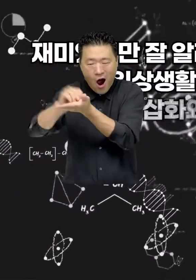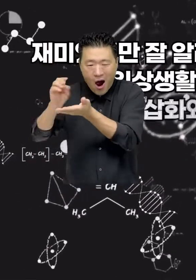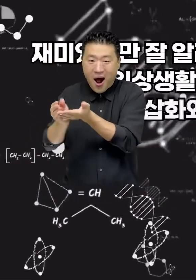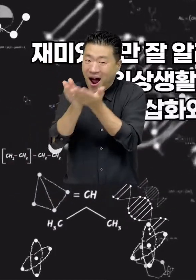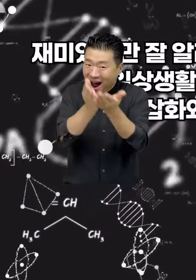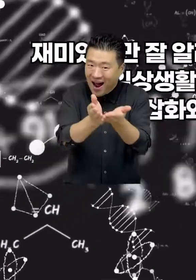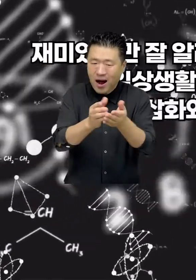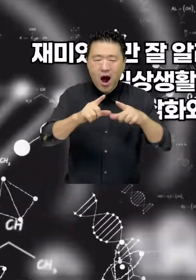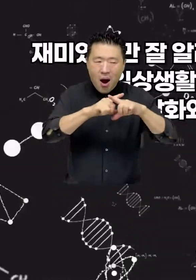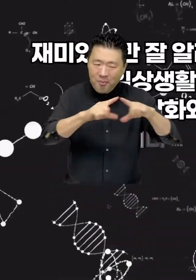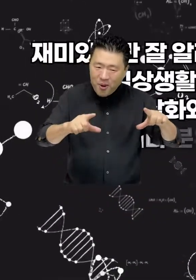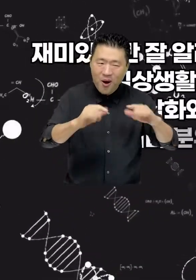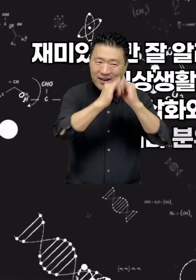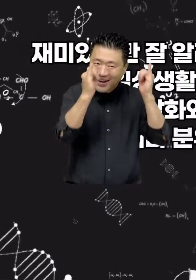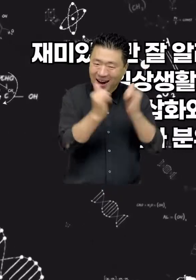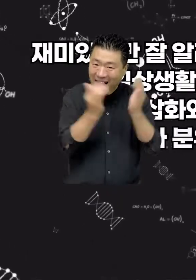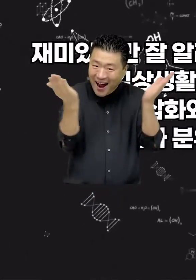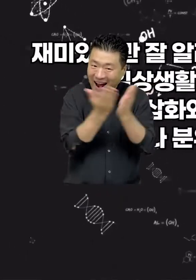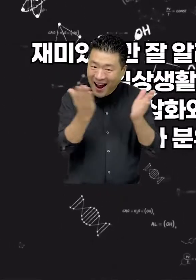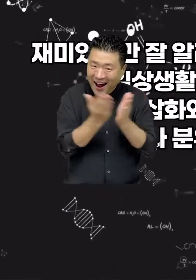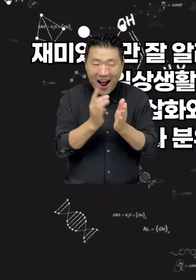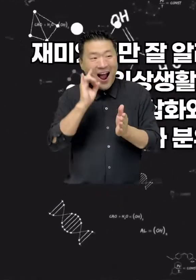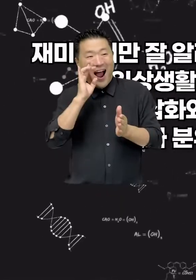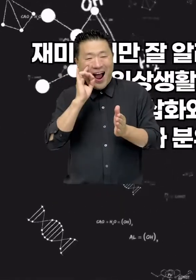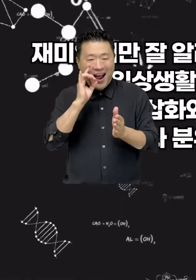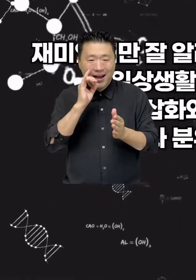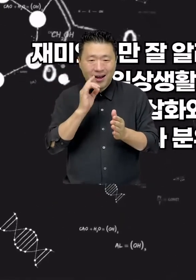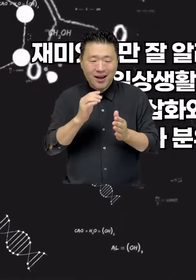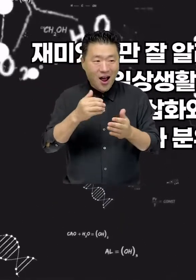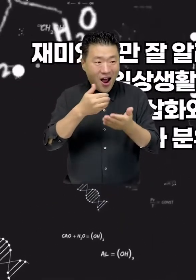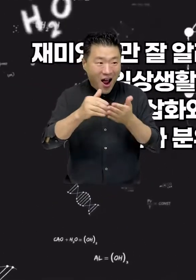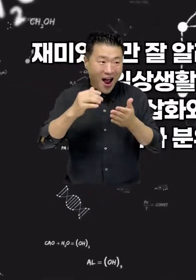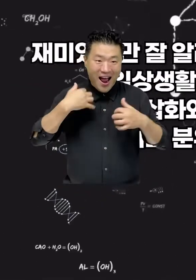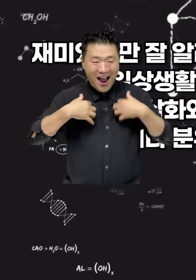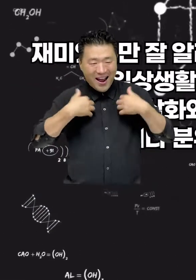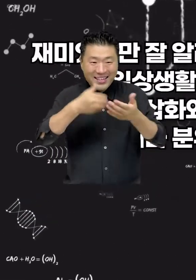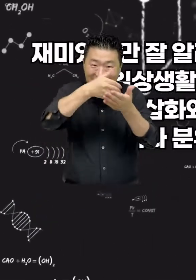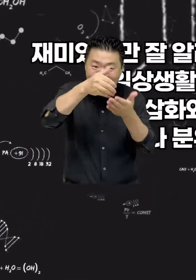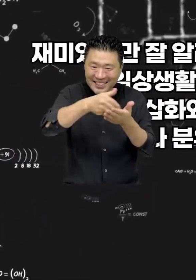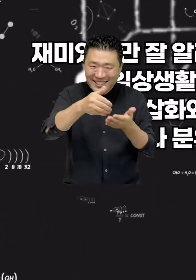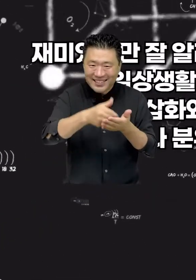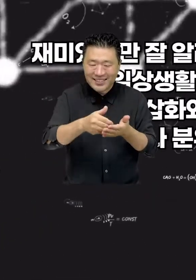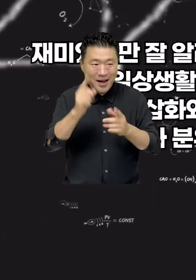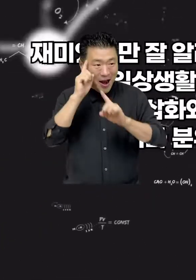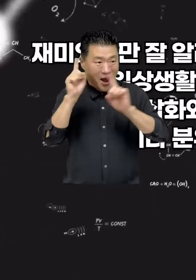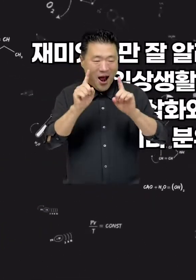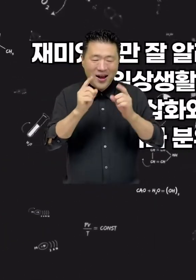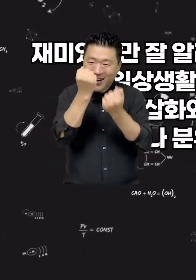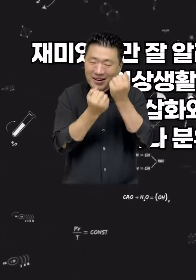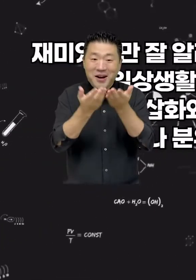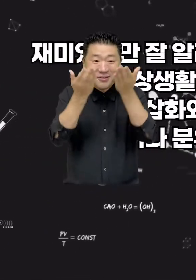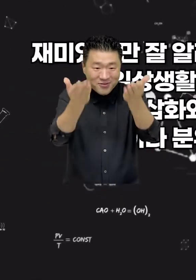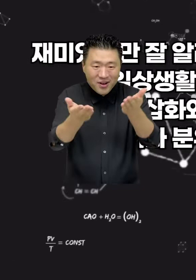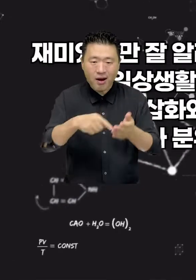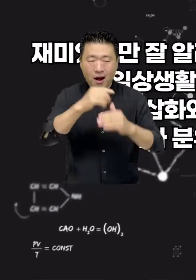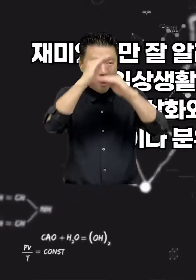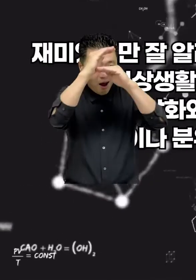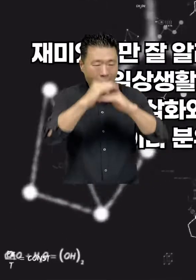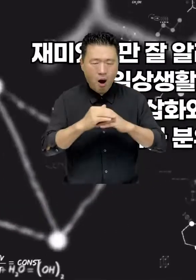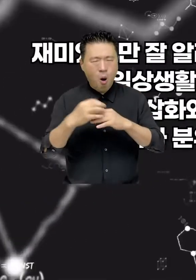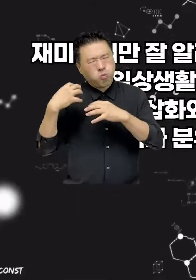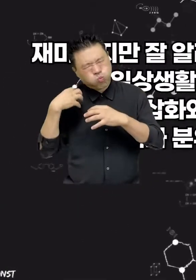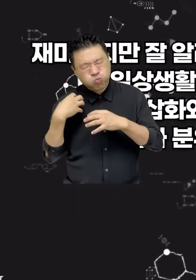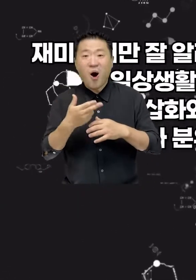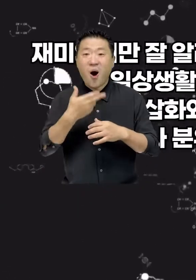엄선하여 일상생활과 연결의 흥미를 유발하고 귀여운 사파와 생동감 있는 언어로 해설하여